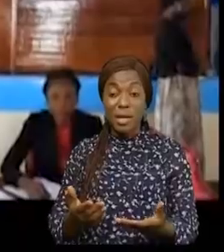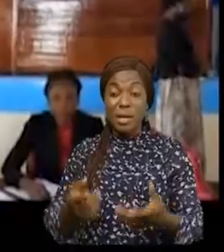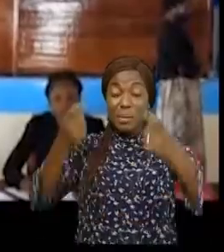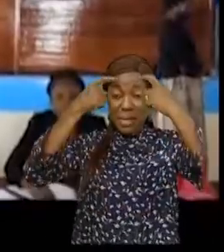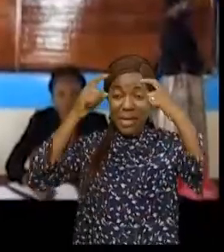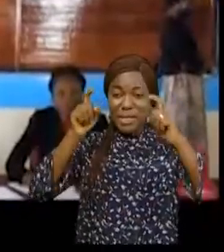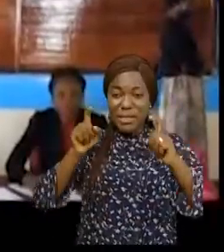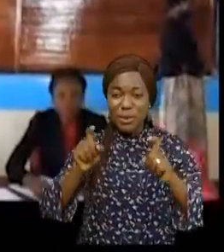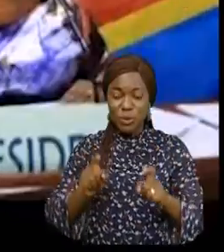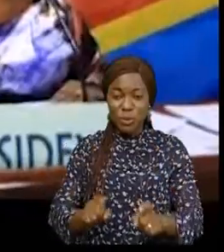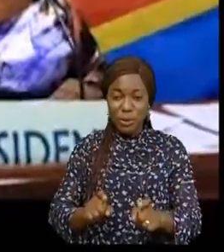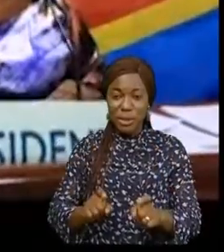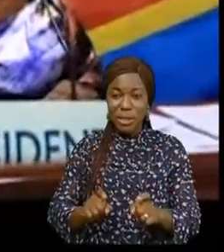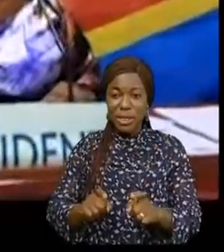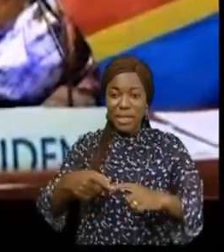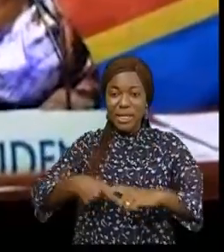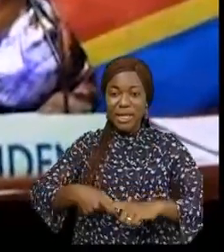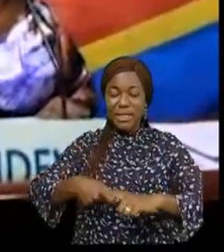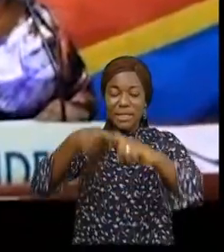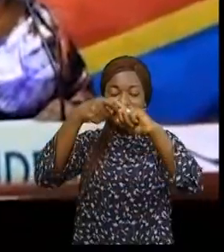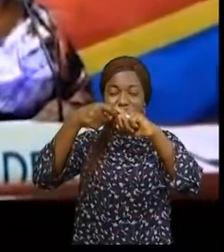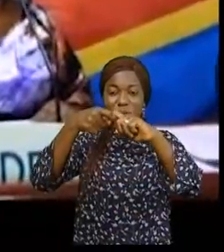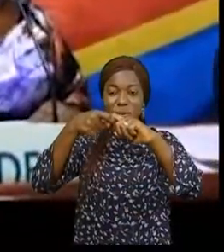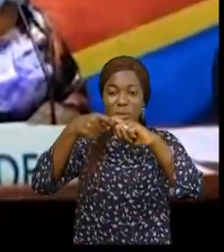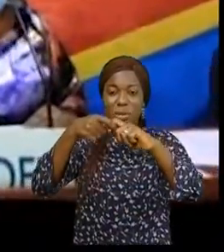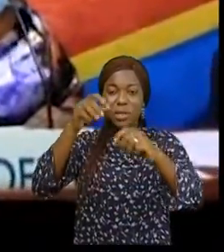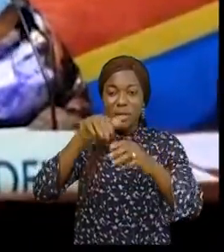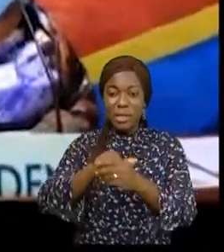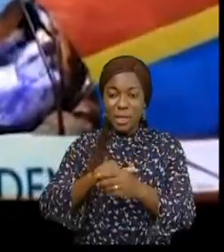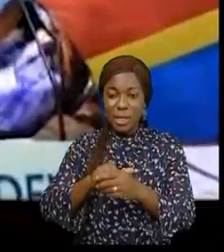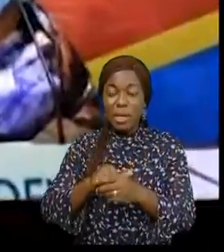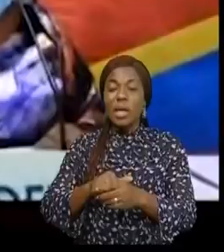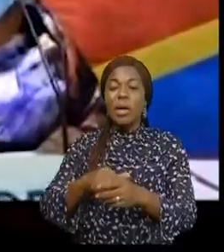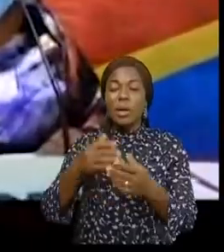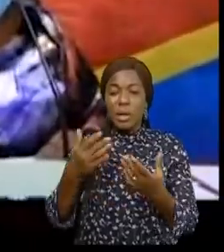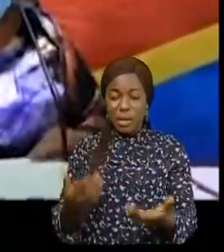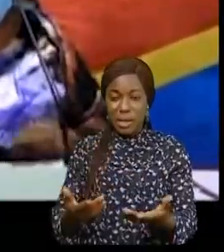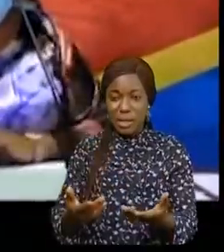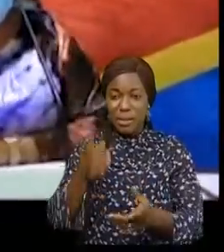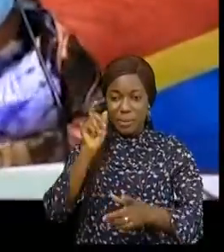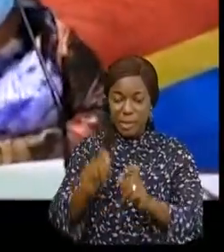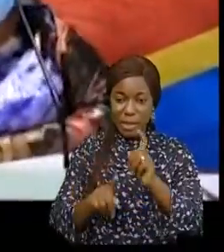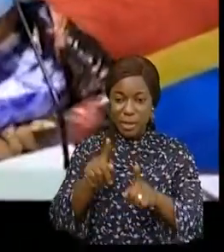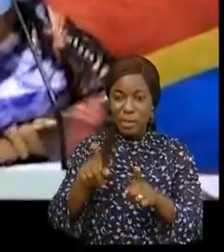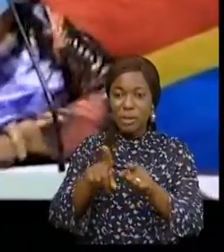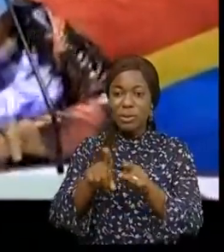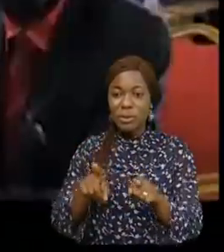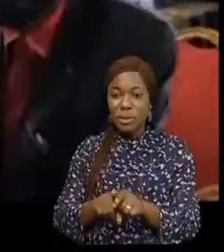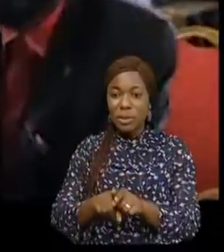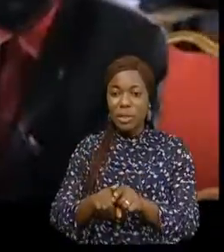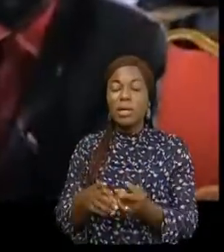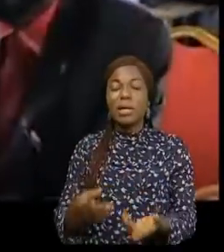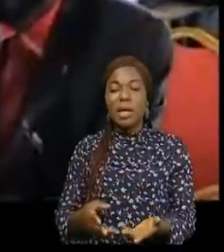Yumba Kalenga Mushimbi Isabelle, cette question cardinale en constituait la question d'actualité initiée par l'honorable